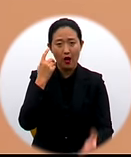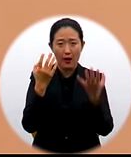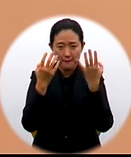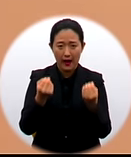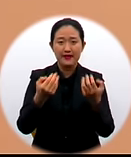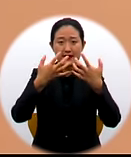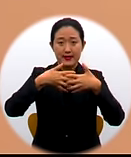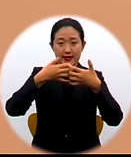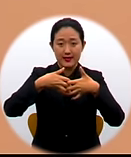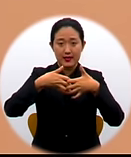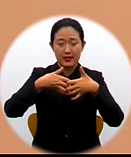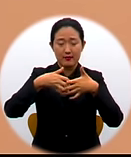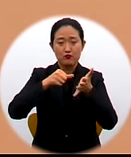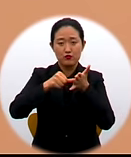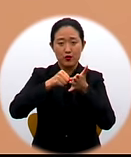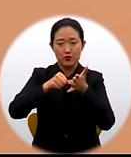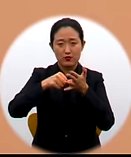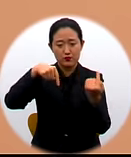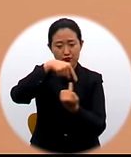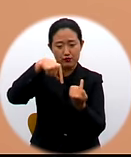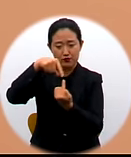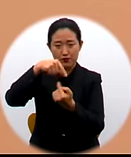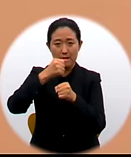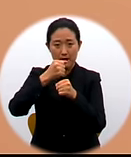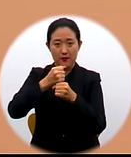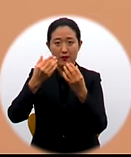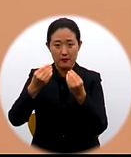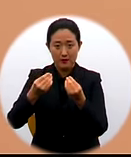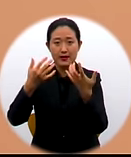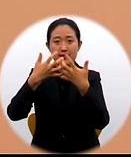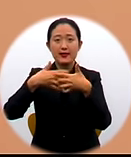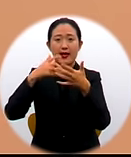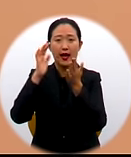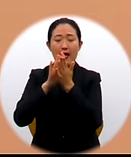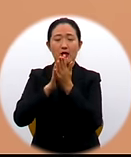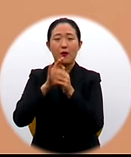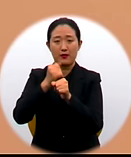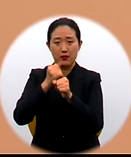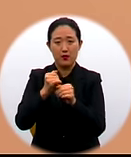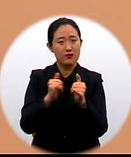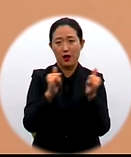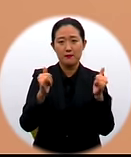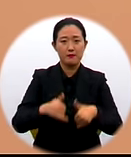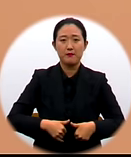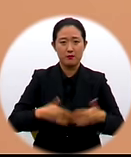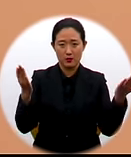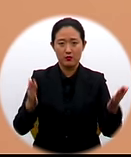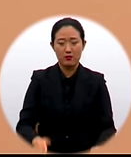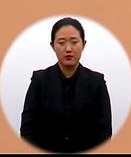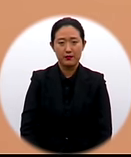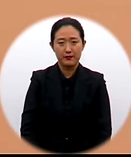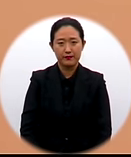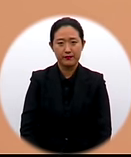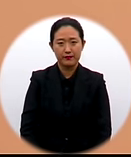어떤 그 공장 시스템에 있다 보니까 더 많은 사람들이 필요하지 않게 되는 거죠. 인간의 노동력을 대체하는 생산성